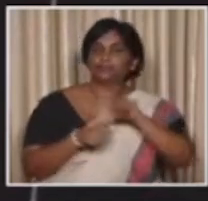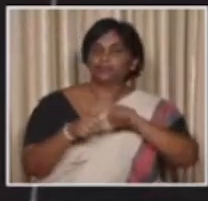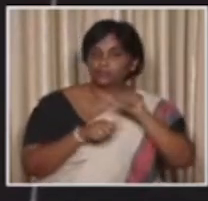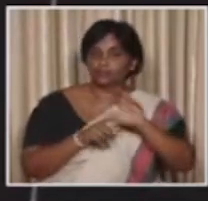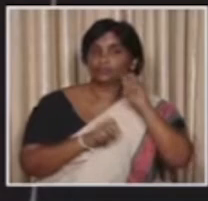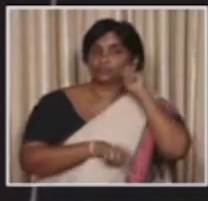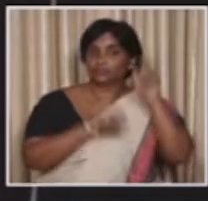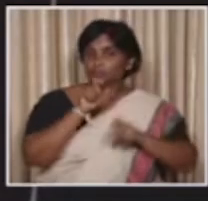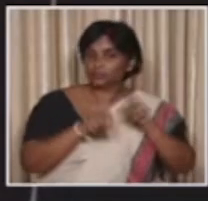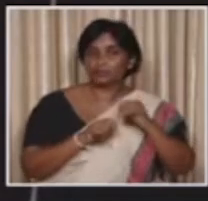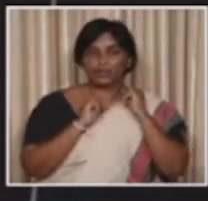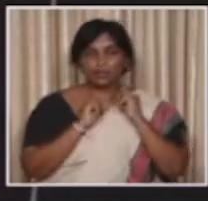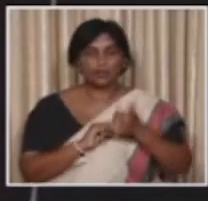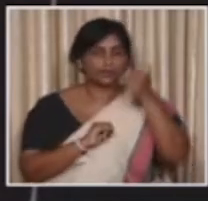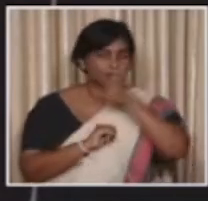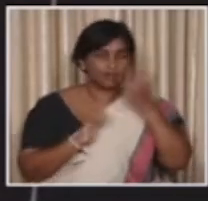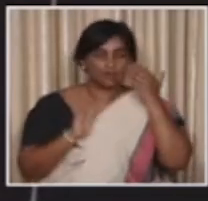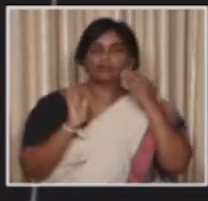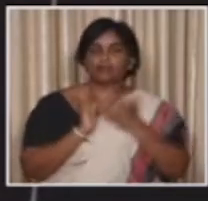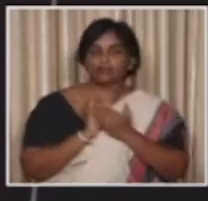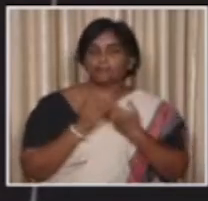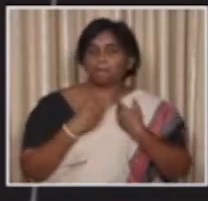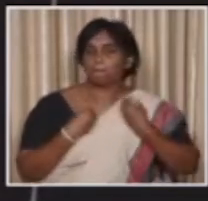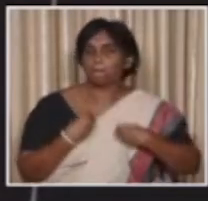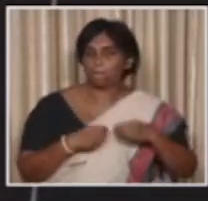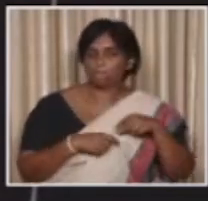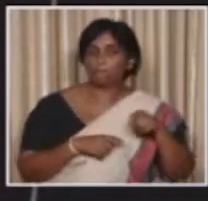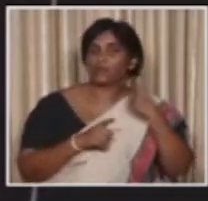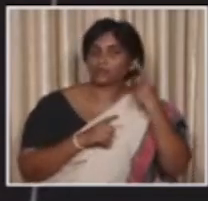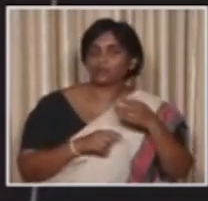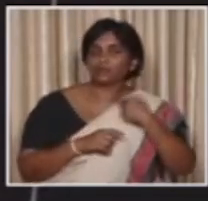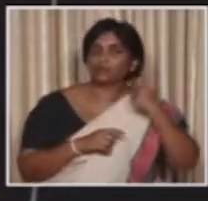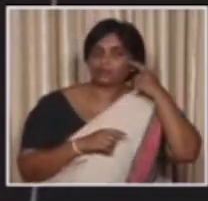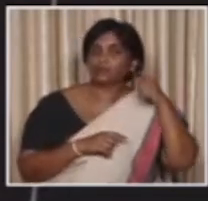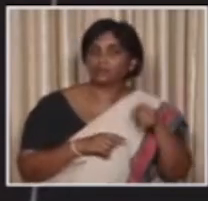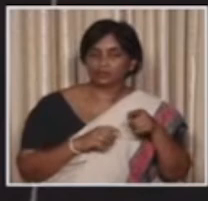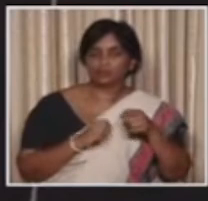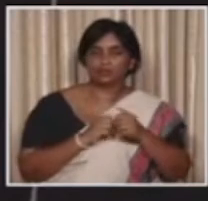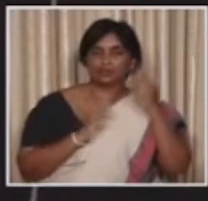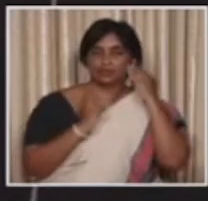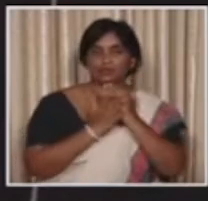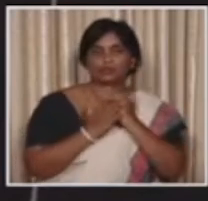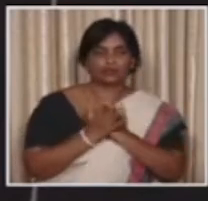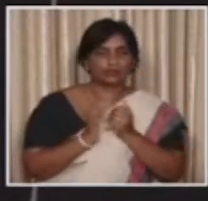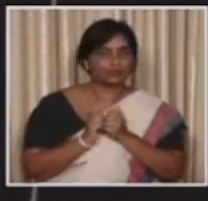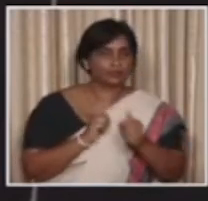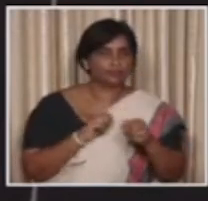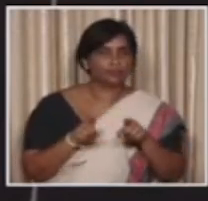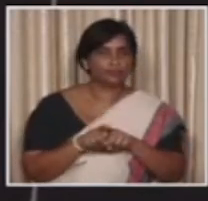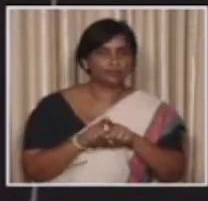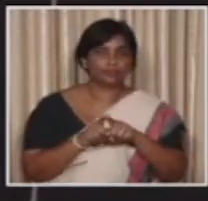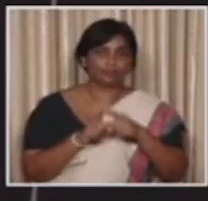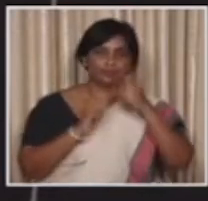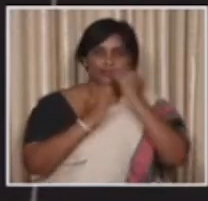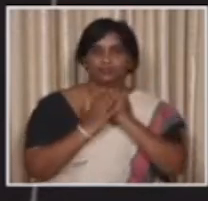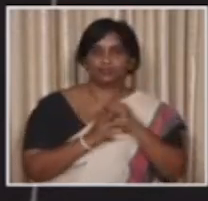මේ ආයතනවල ඉන්න නිලධාරීන්ගේ තියෙන දූෂණ අක්‍රමිකතා මේවා පාඩු ලබන්න. ඒ නිසා මං හිතන්නේ මේ පිළිබඳ ඔබතුමා මේ අවධානය යොමු කරලා තියෙනක බොහොම